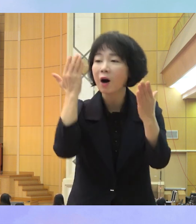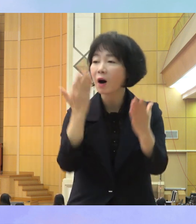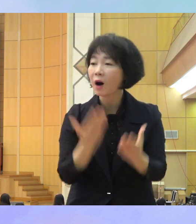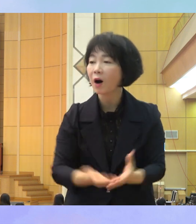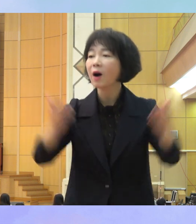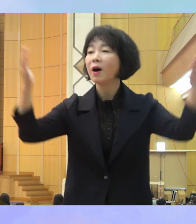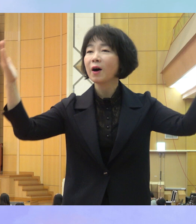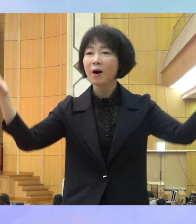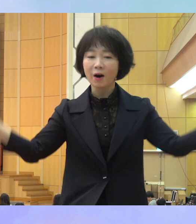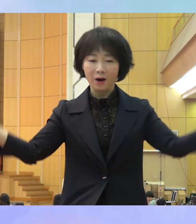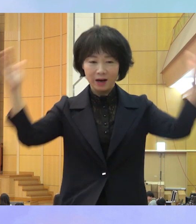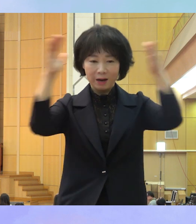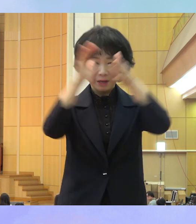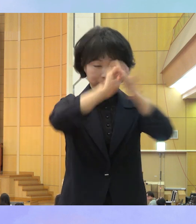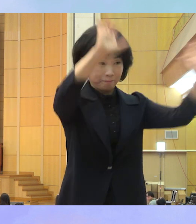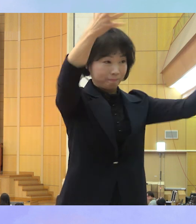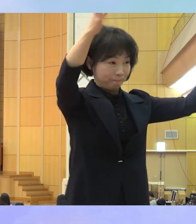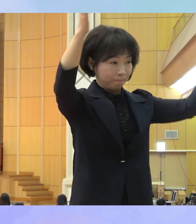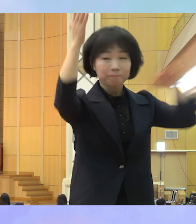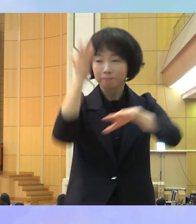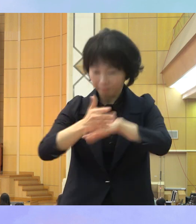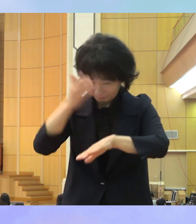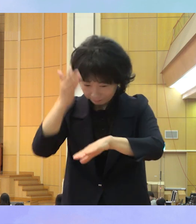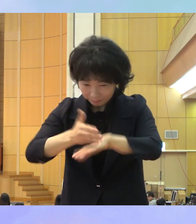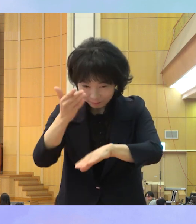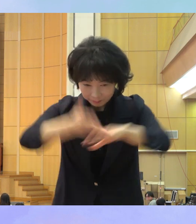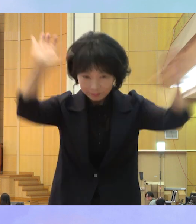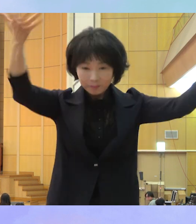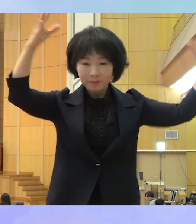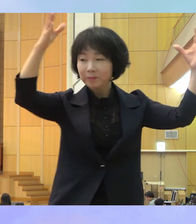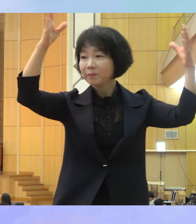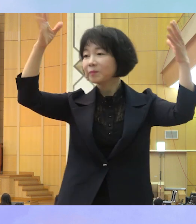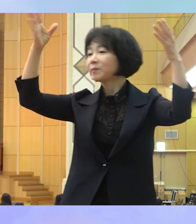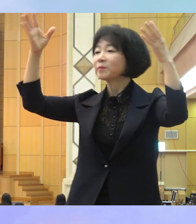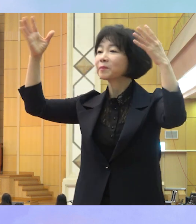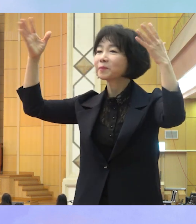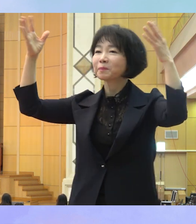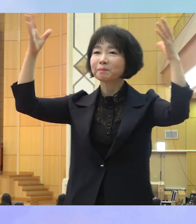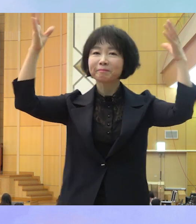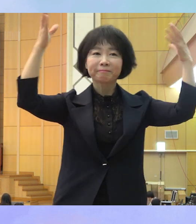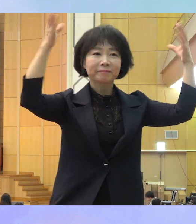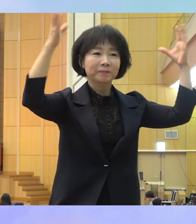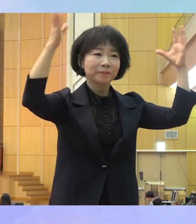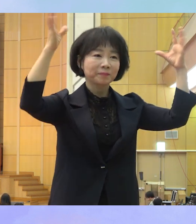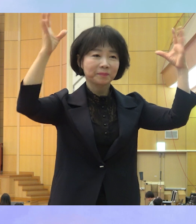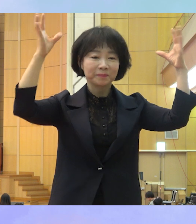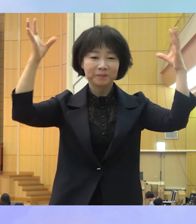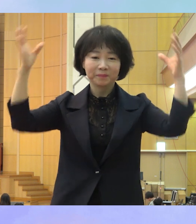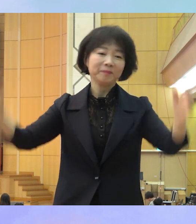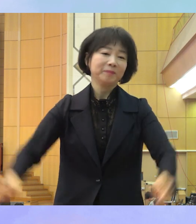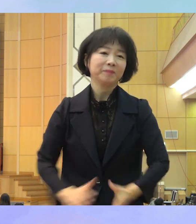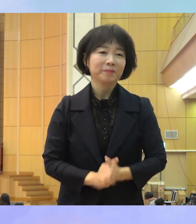하소서. 주님께 감사와 영광의 박수를 한 번 더 돌리시겠습니다. 할렐루야.